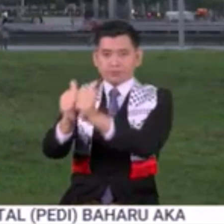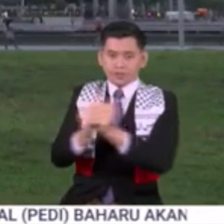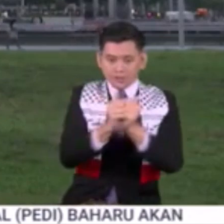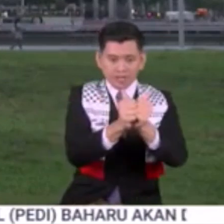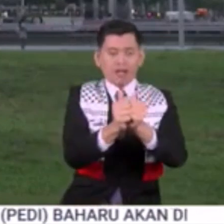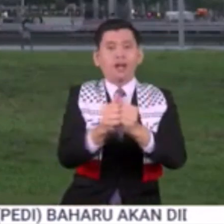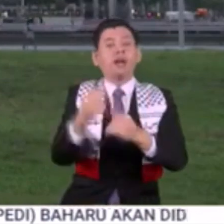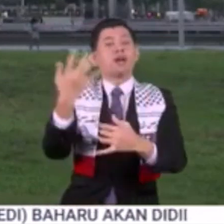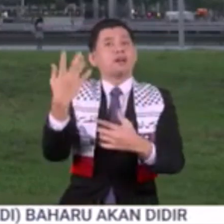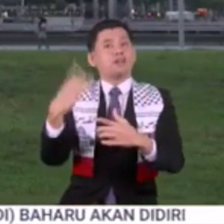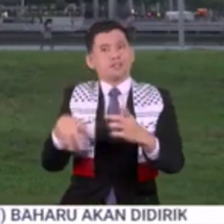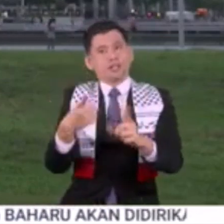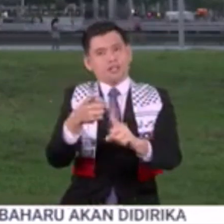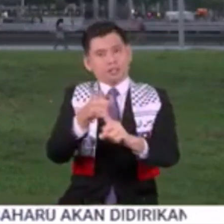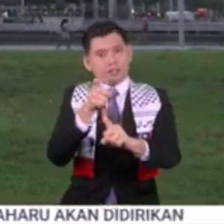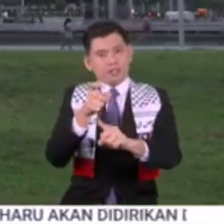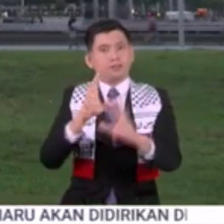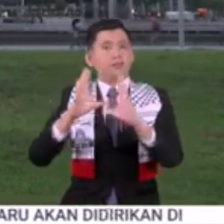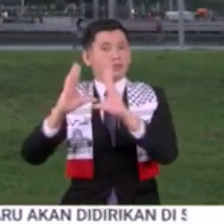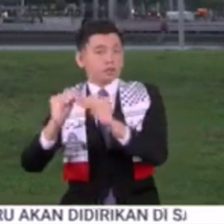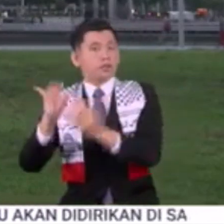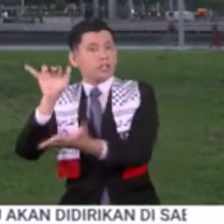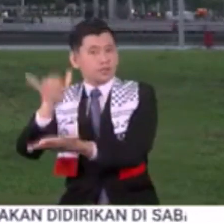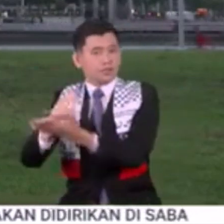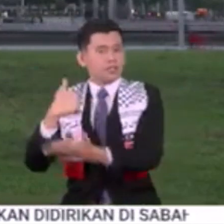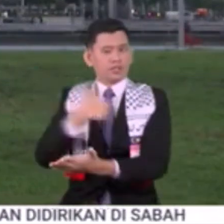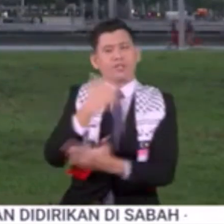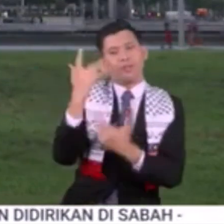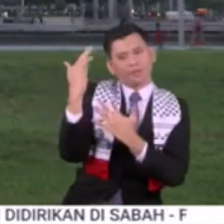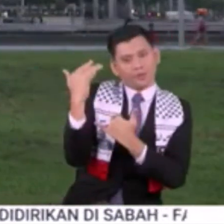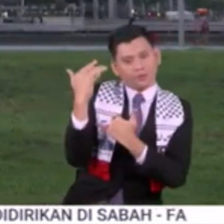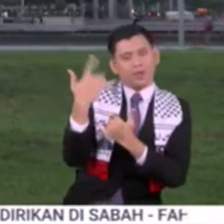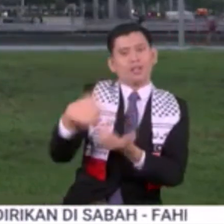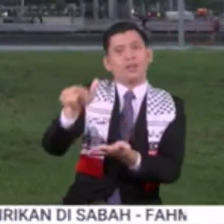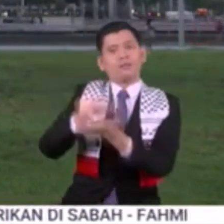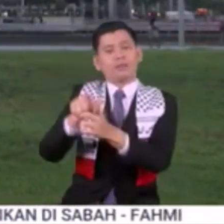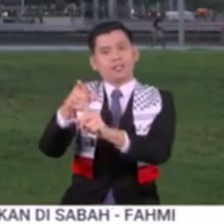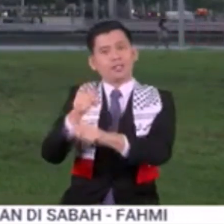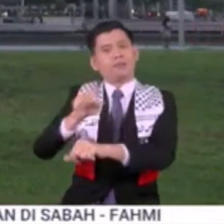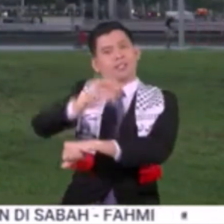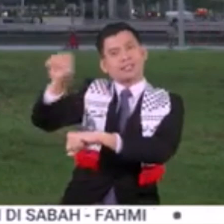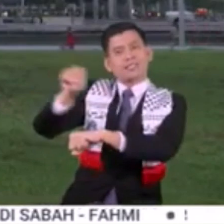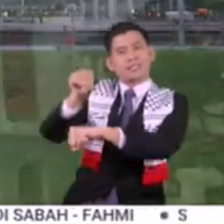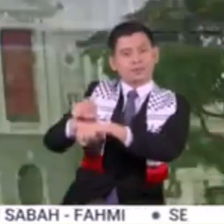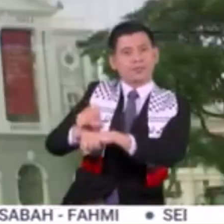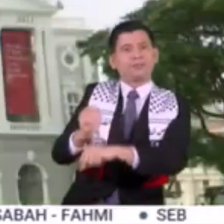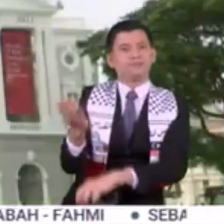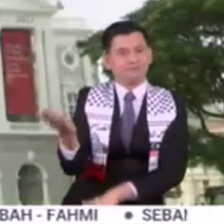sesi pemukiman ini yang sama-sama kita nantikan. Azam Husin, Singapura, RTM.